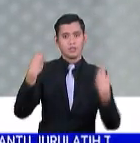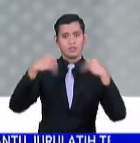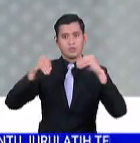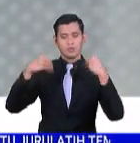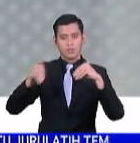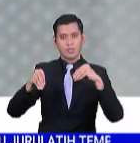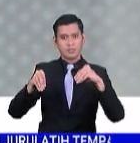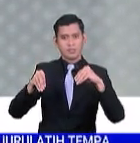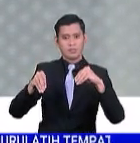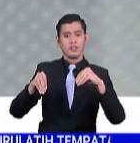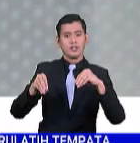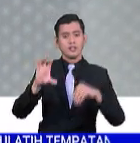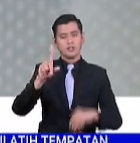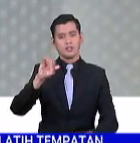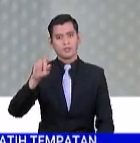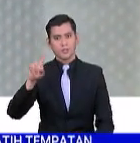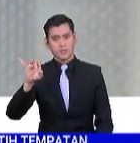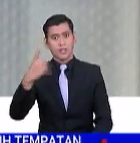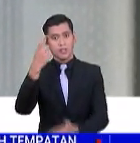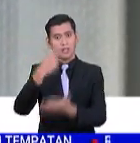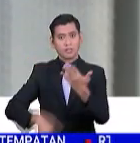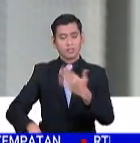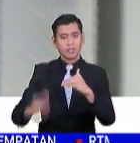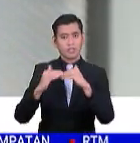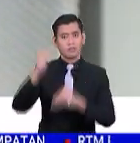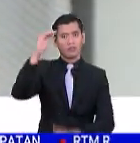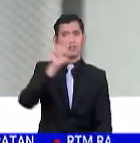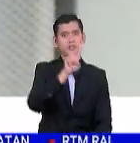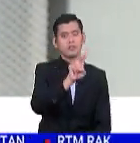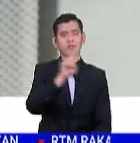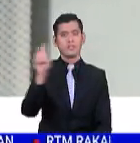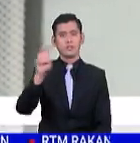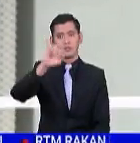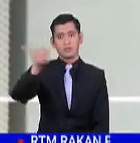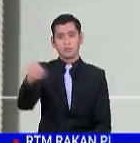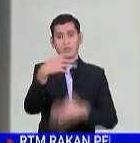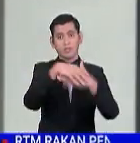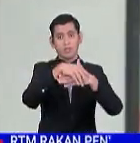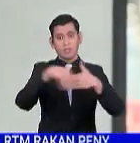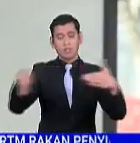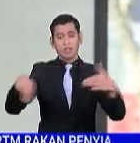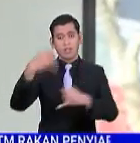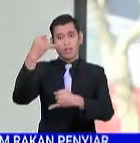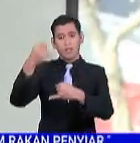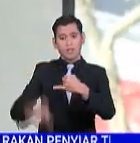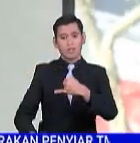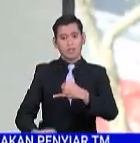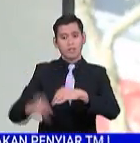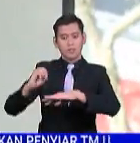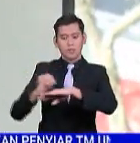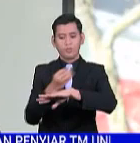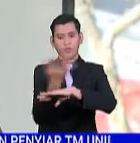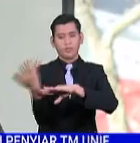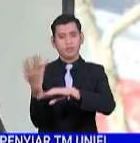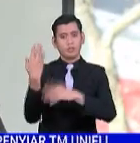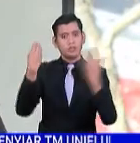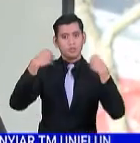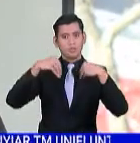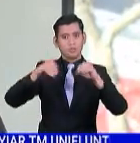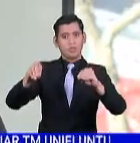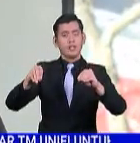di Sotheby's serta dinilai pada harga lebih RM200 juta. Kali terakhir berlian biru dilelong